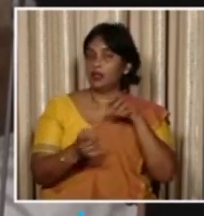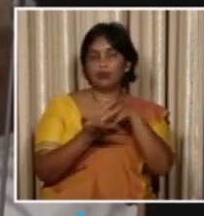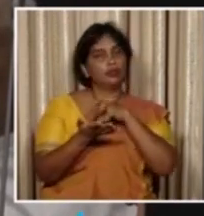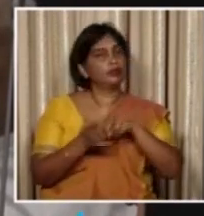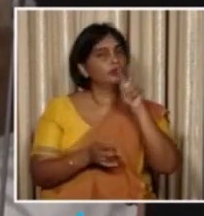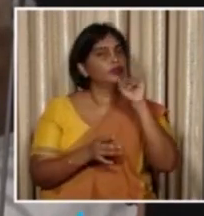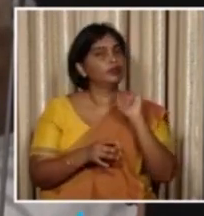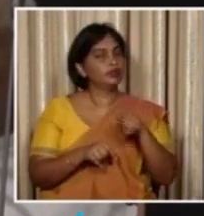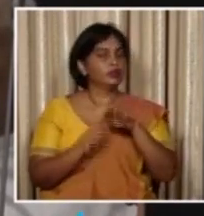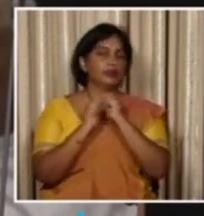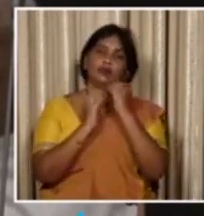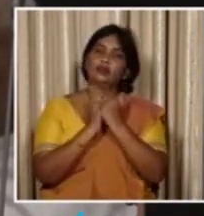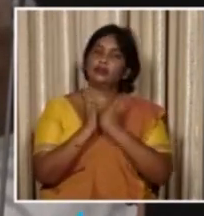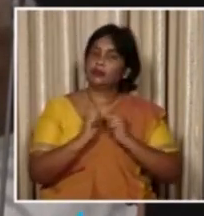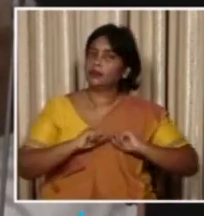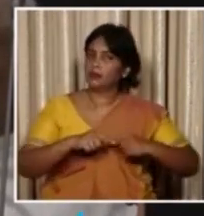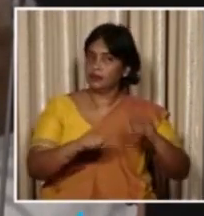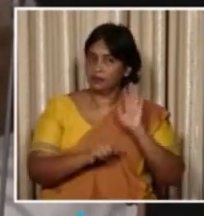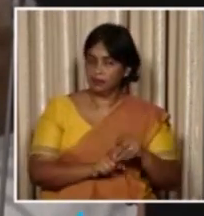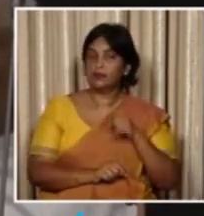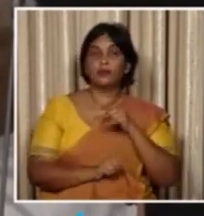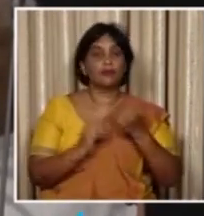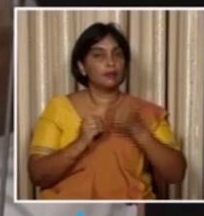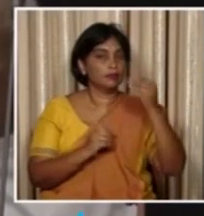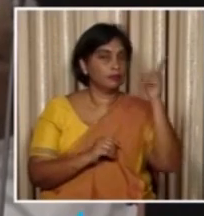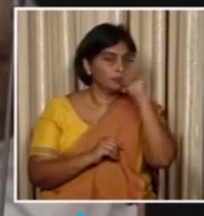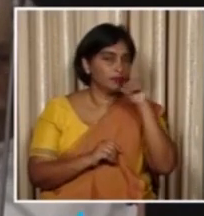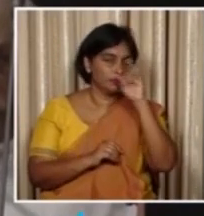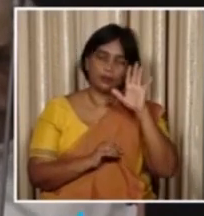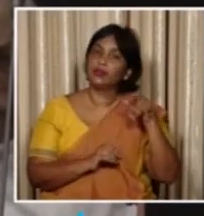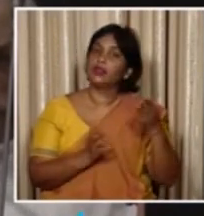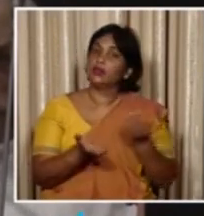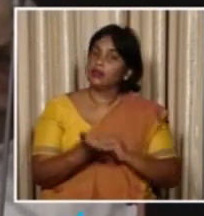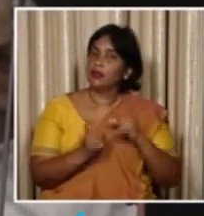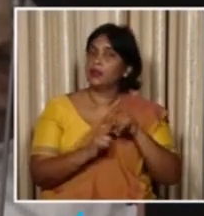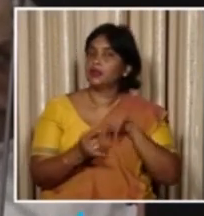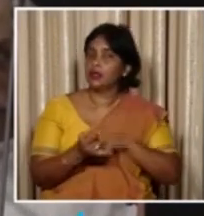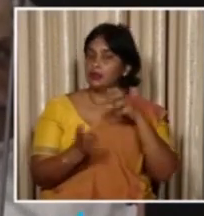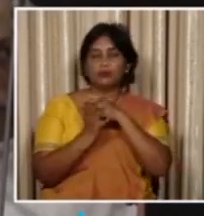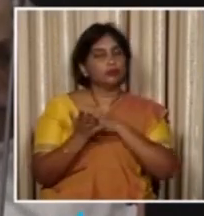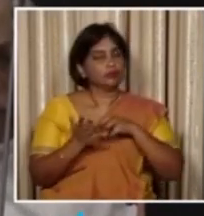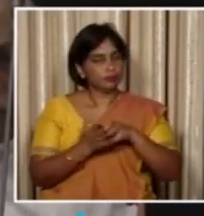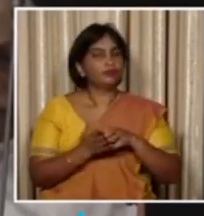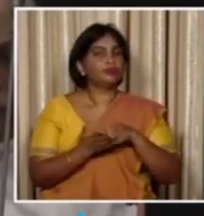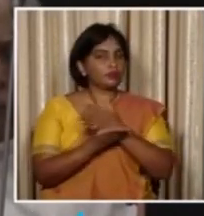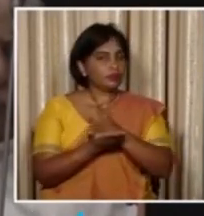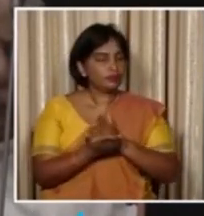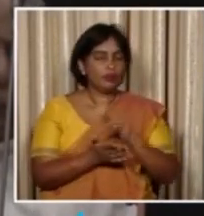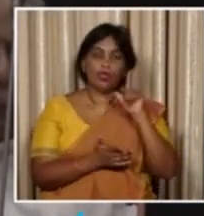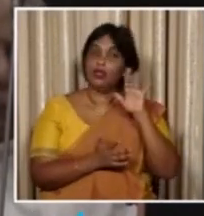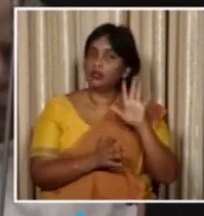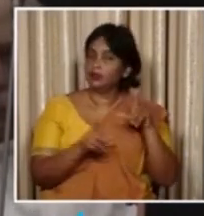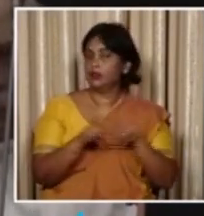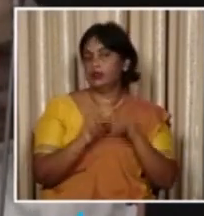26ක මෙම වැඩපිළිවෙල දියත් කර තිබෙනවා. ඉදිරි මාස කීපයක් තුළ තවත් ප්‍රාදේශීය ලේකම් කාර්යාල කොට්ටාස 75ක්